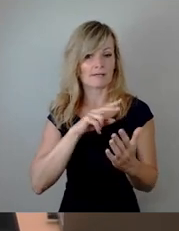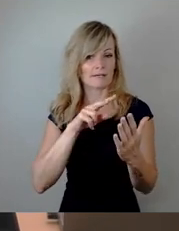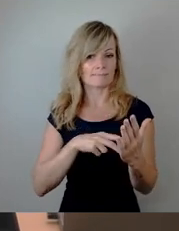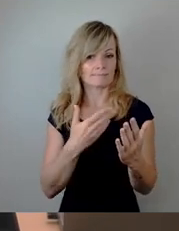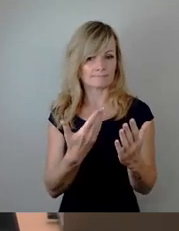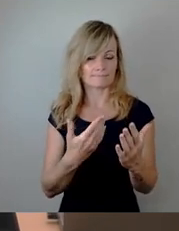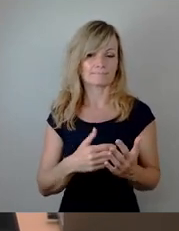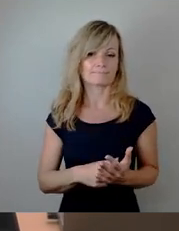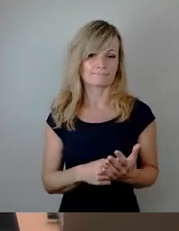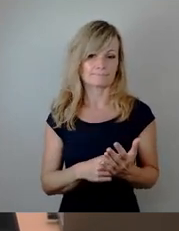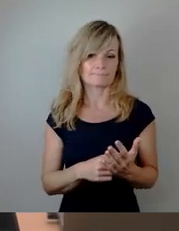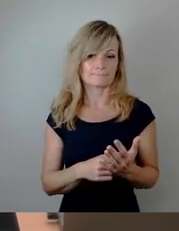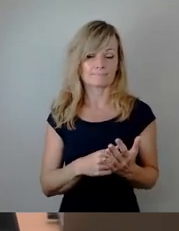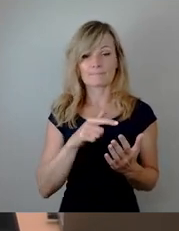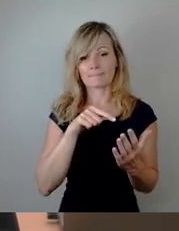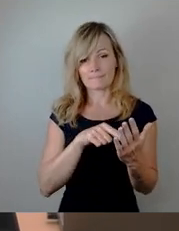am